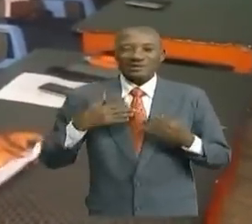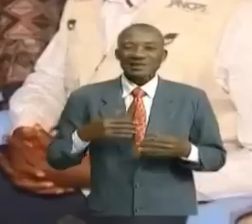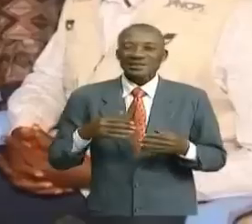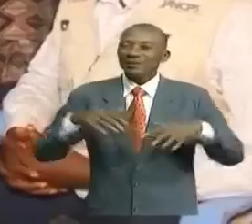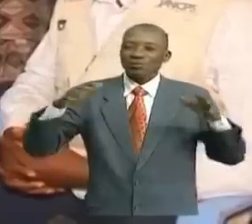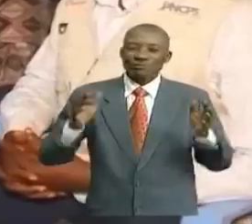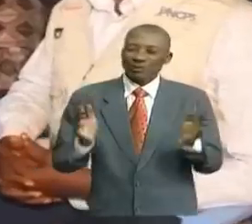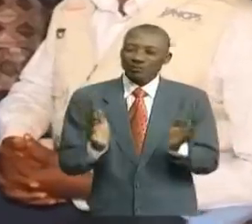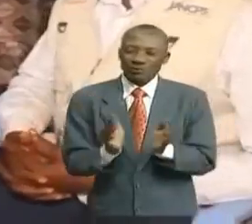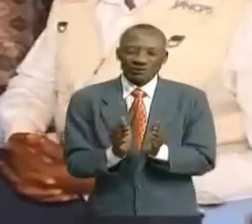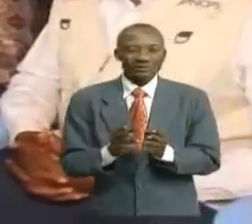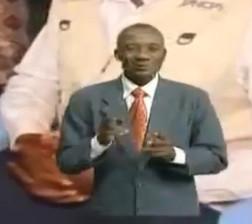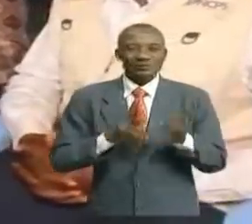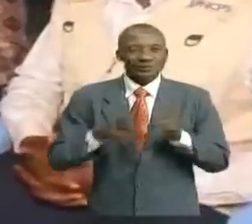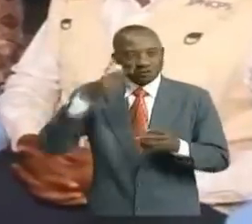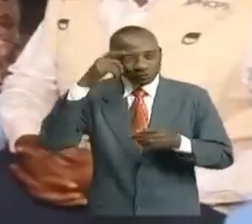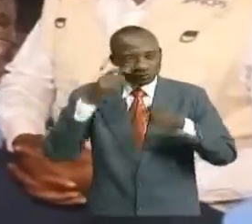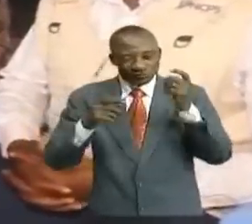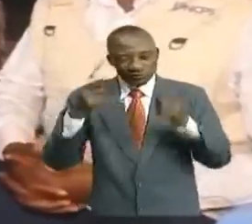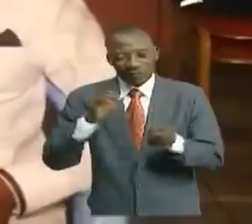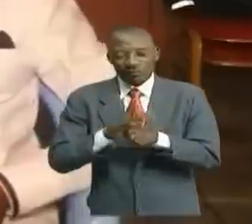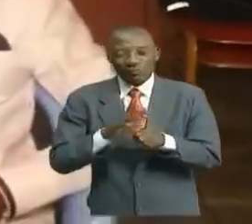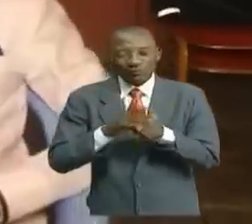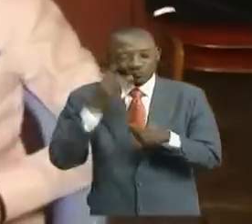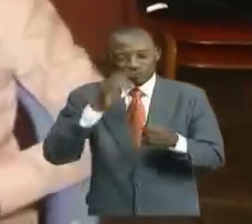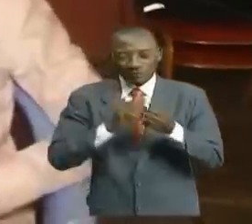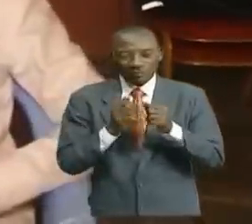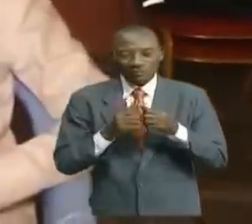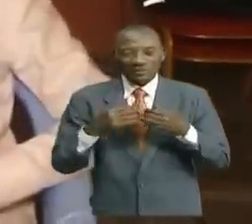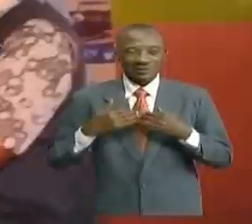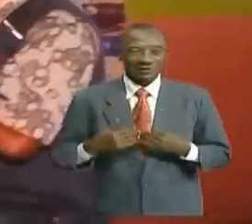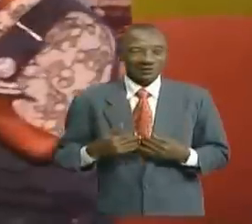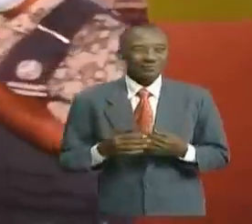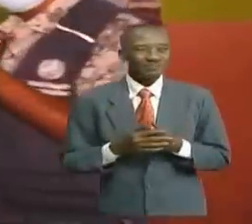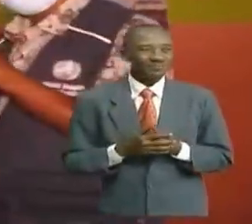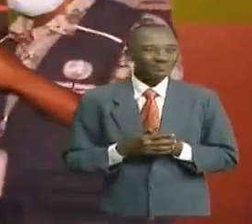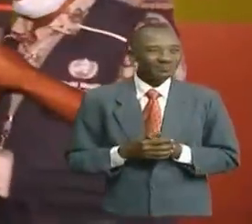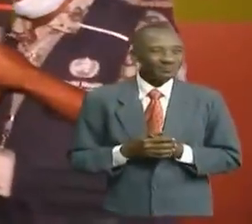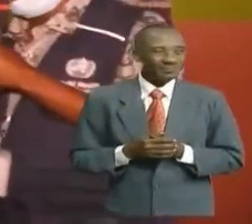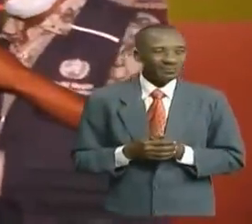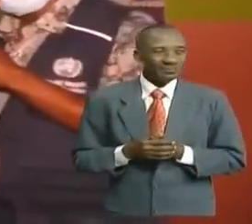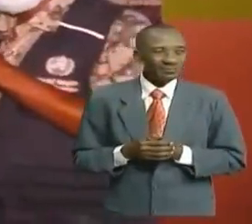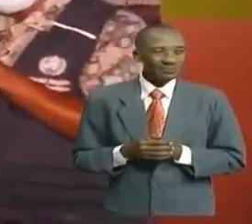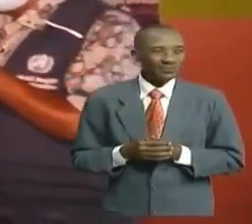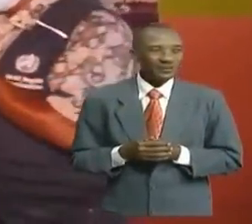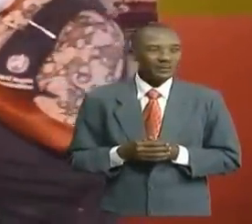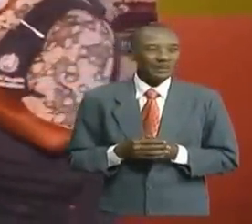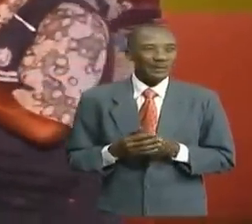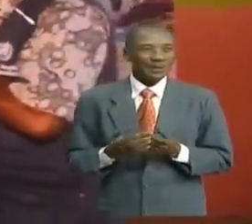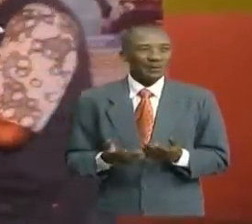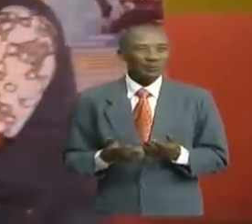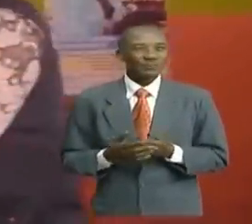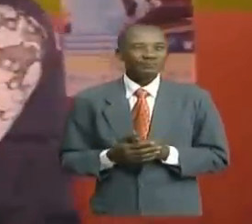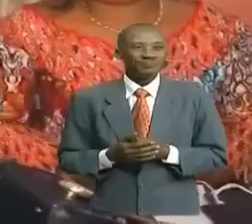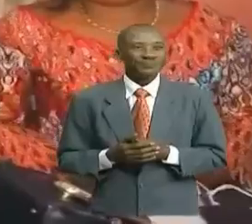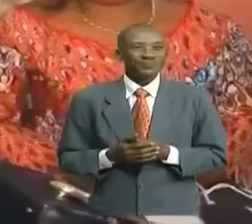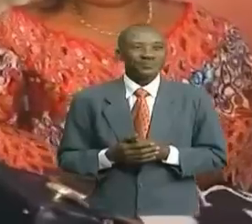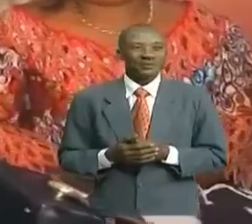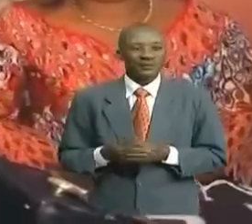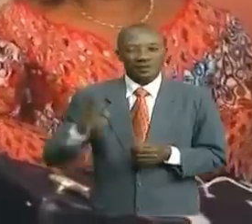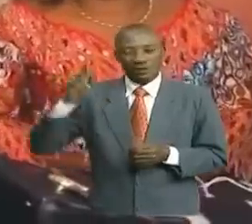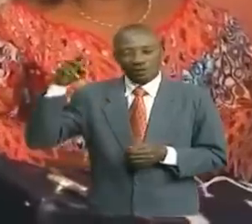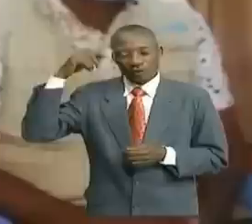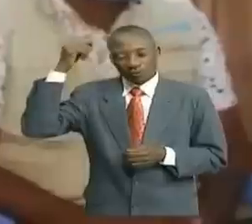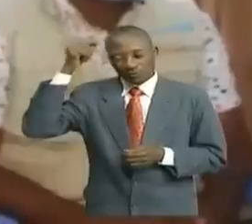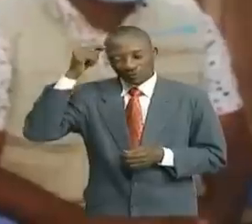faible couverture vaccinale. Le consultant de l'OMS a quant à lui recommandé l'implication du gouvernement provincial